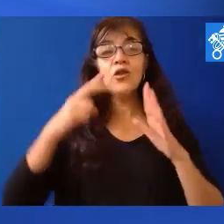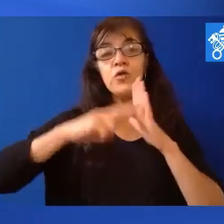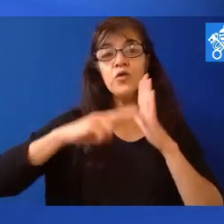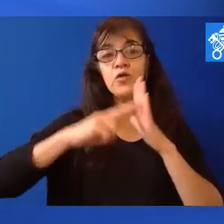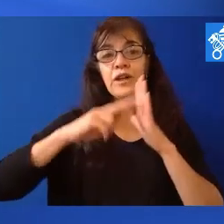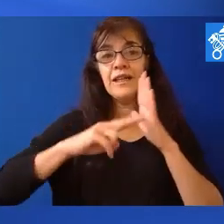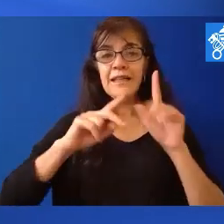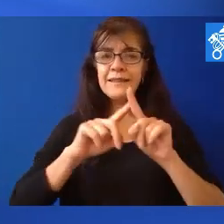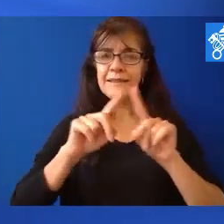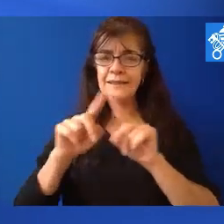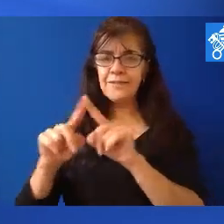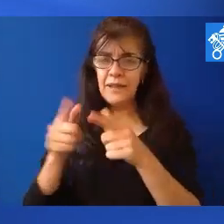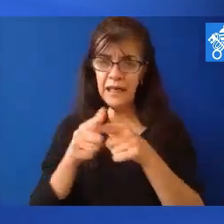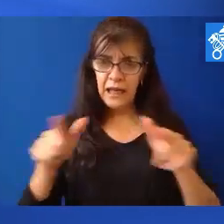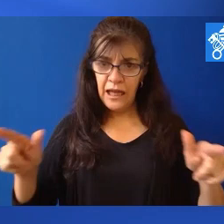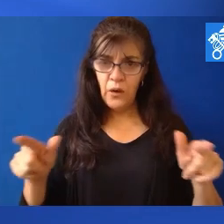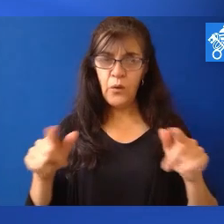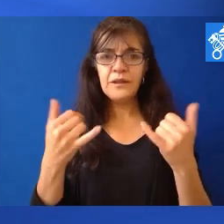Dal libro del Siracide.